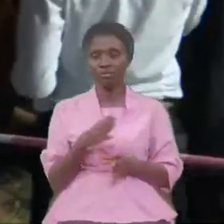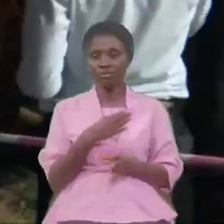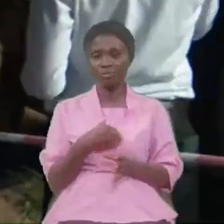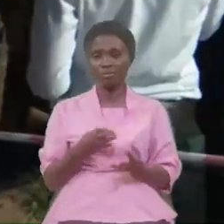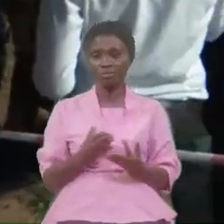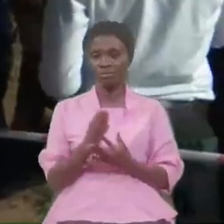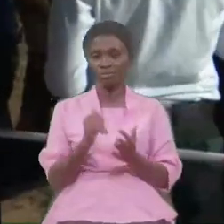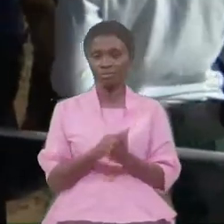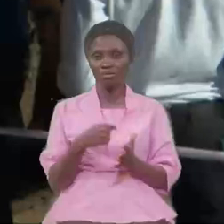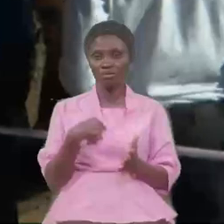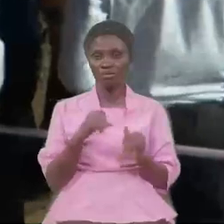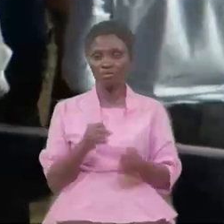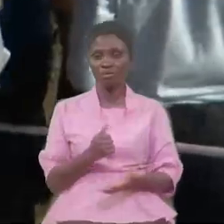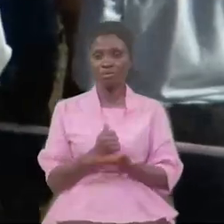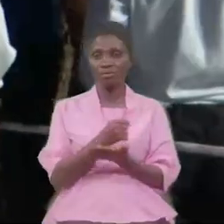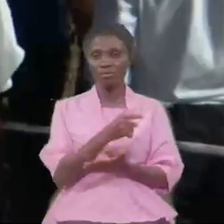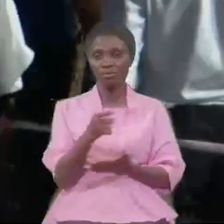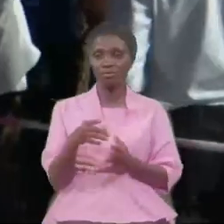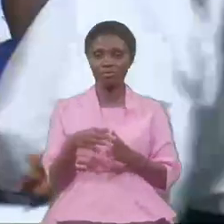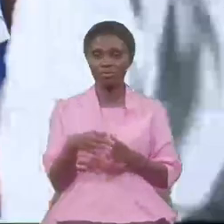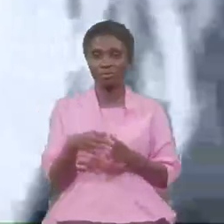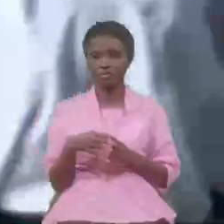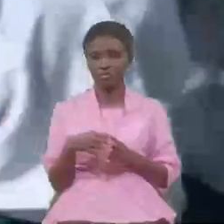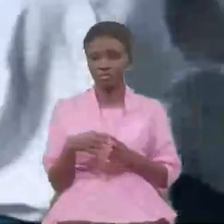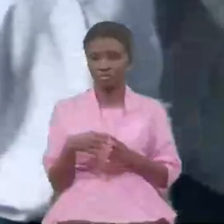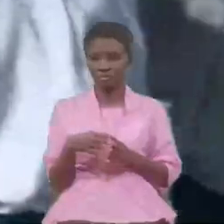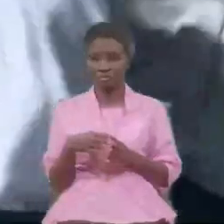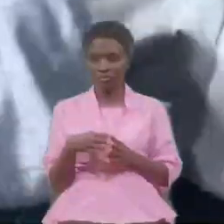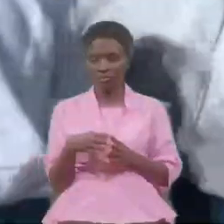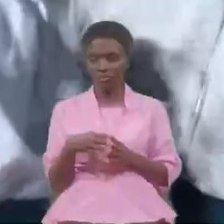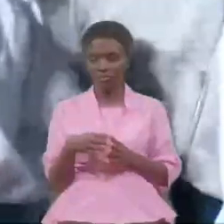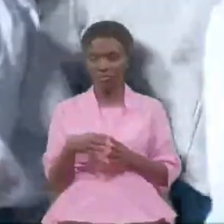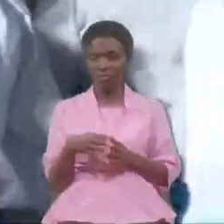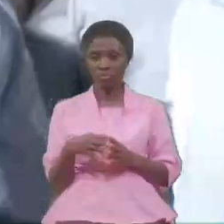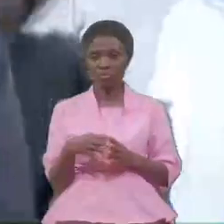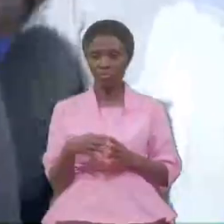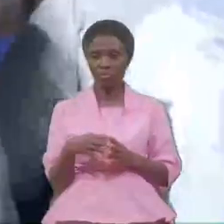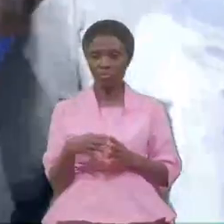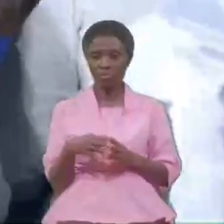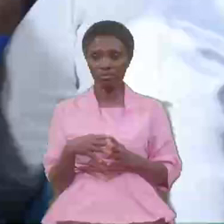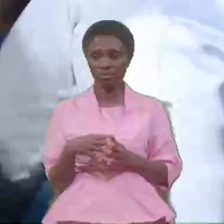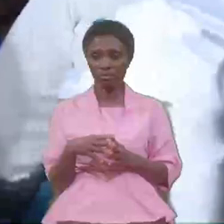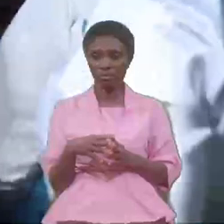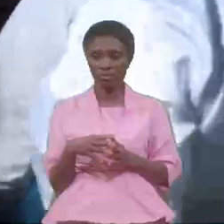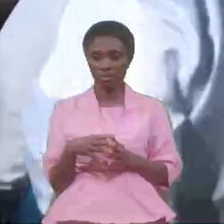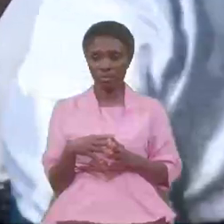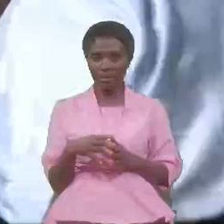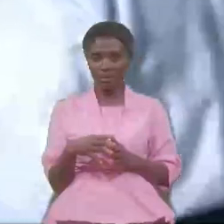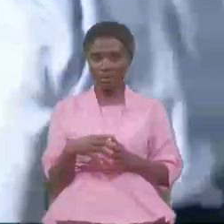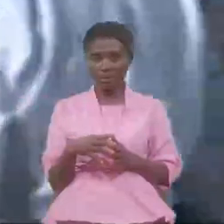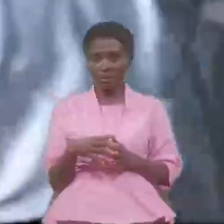vous, vous aider de plus et être un canal de bénédiction pour vous.